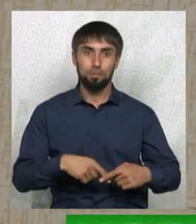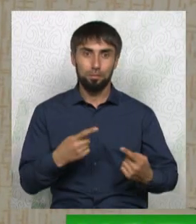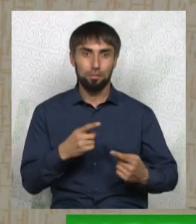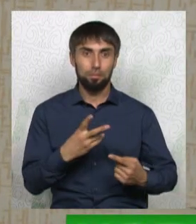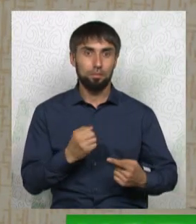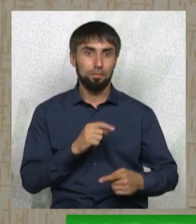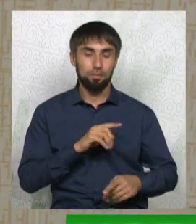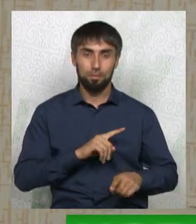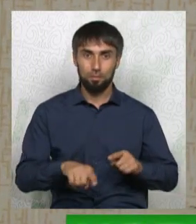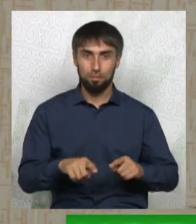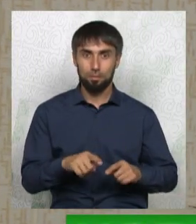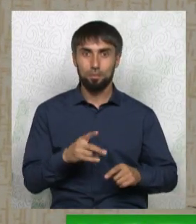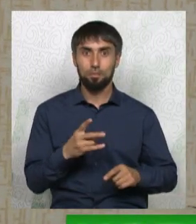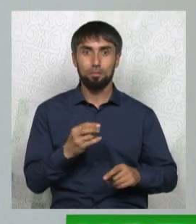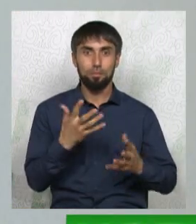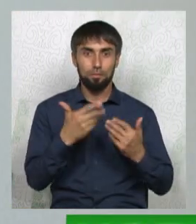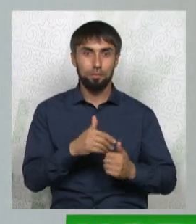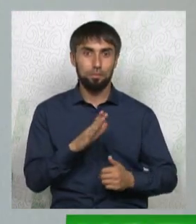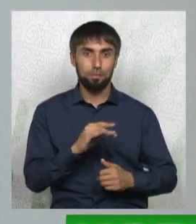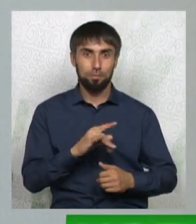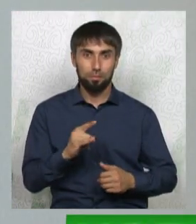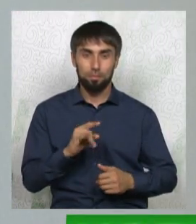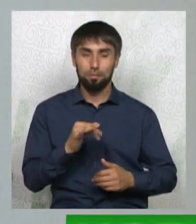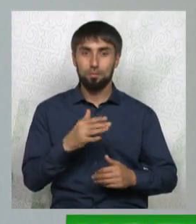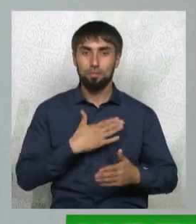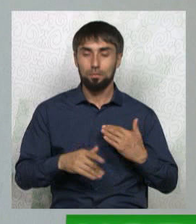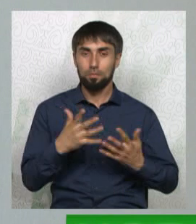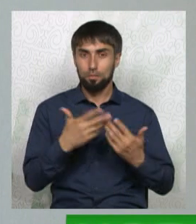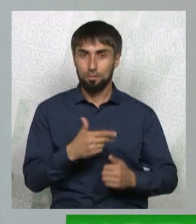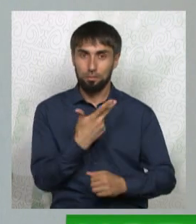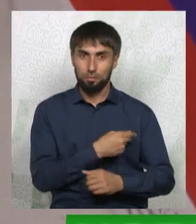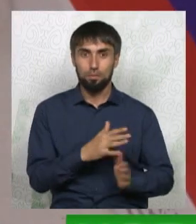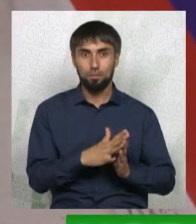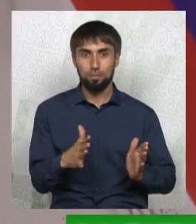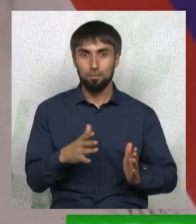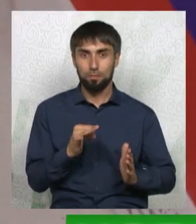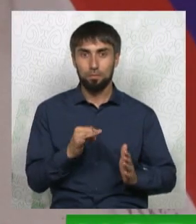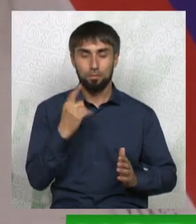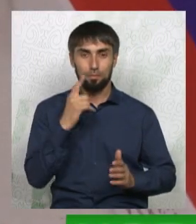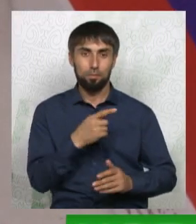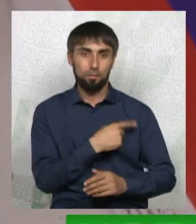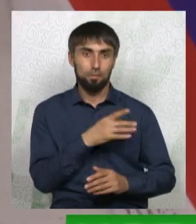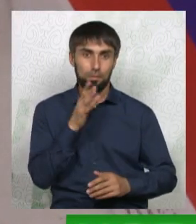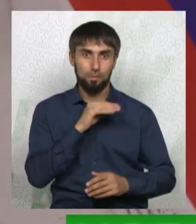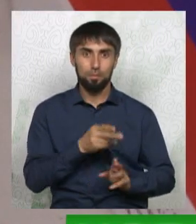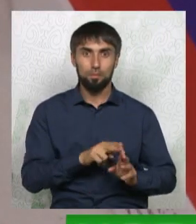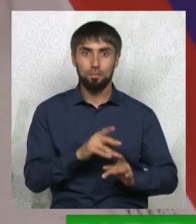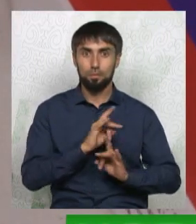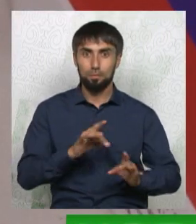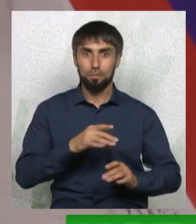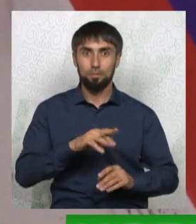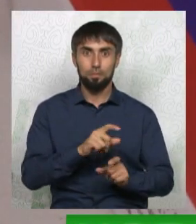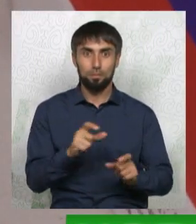настолько молниеносно, что счет идет на часы. Радует, что количество прививающихся больше. И кажется, врачам удается достучаться до людей,